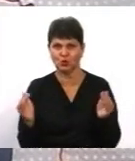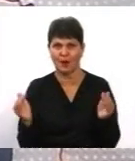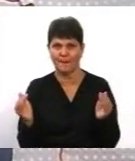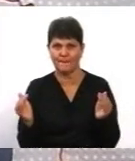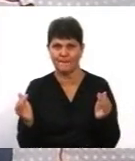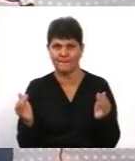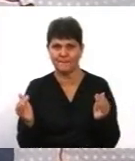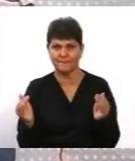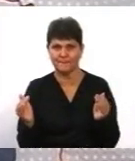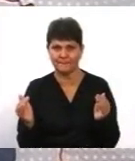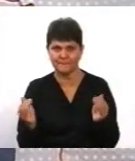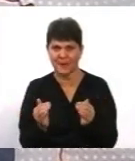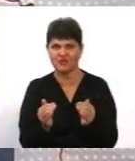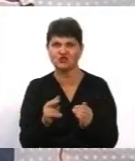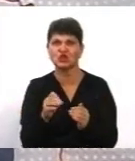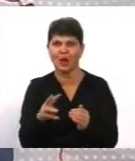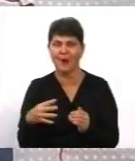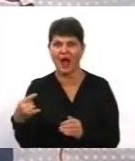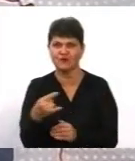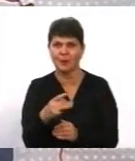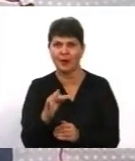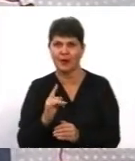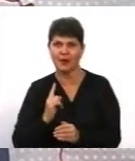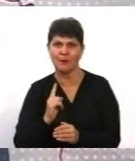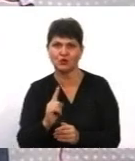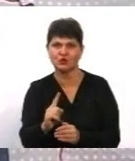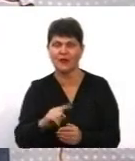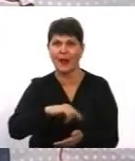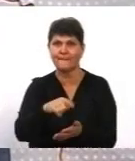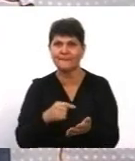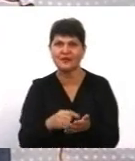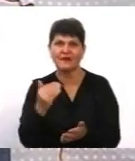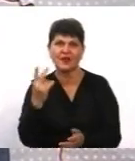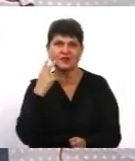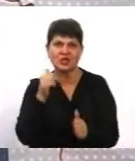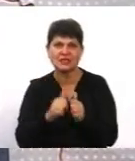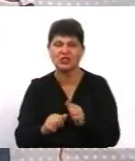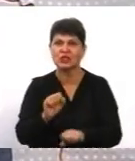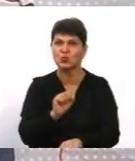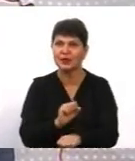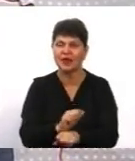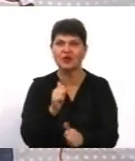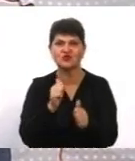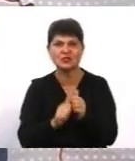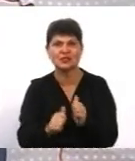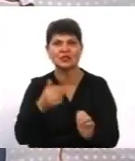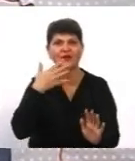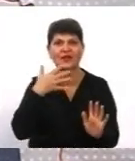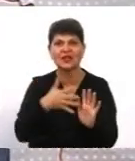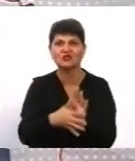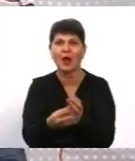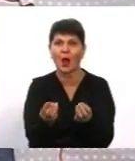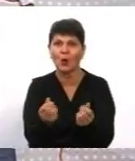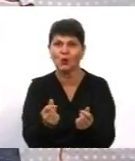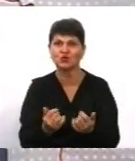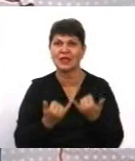ніж автомобіліст. І тим самим, проїжджаючи повз якесь місто, він частіше зупиняється, частіше витрачає свої кошти задля того,